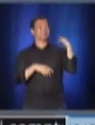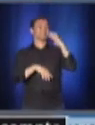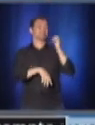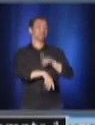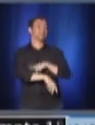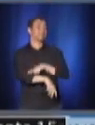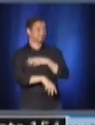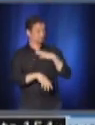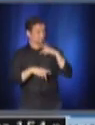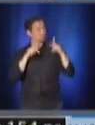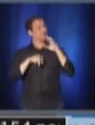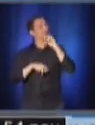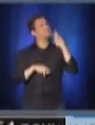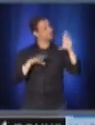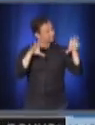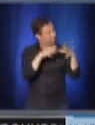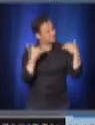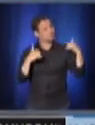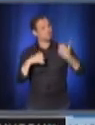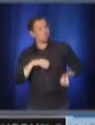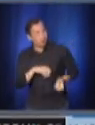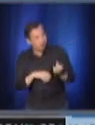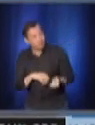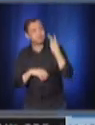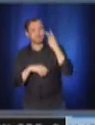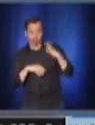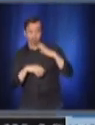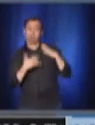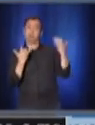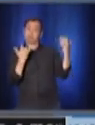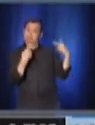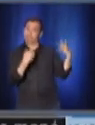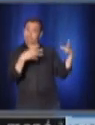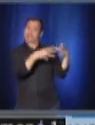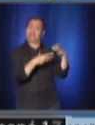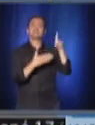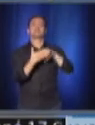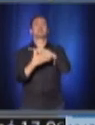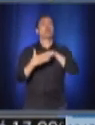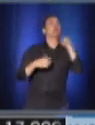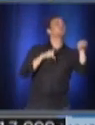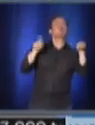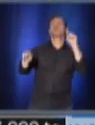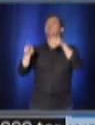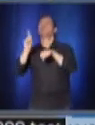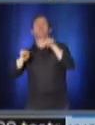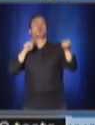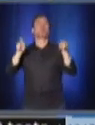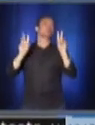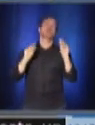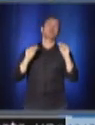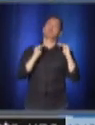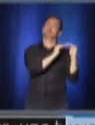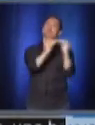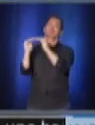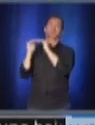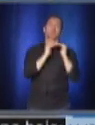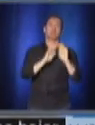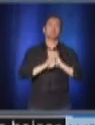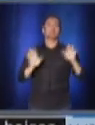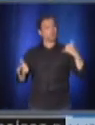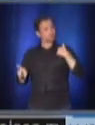qui sont contaminés, puis il y a eu des éclosions aussi. Donc, j'aimerais ça vous dire, je ne veux pas discriminer un groupe par rapport à un autre. Les jeunes ont bien répondu